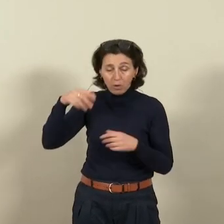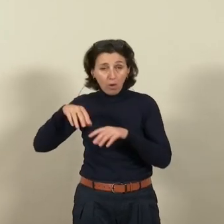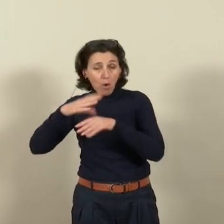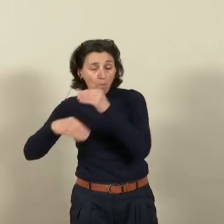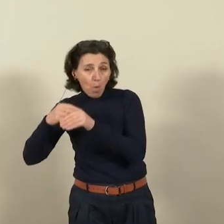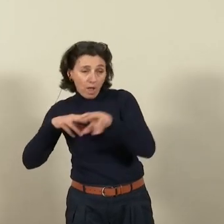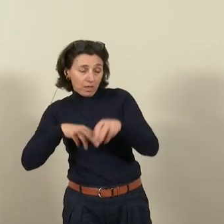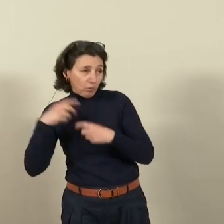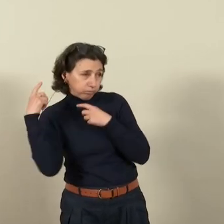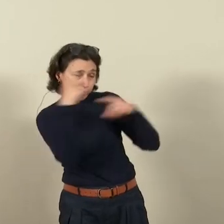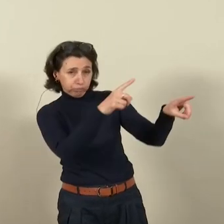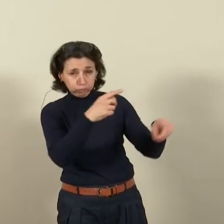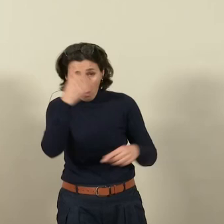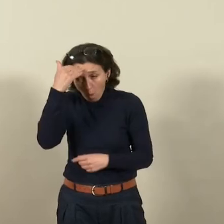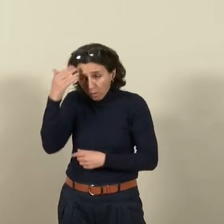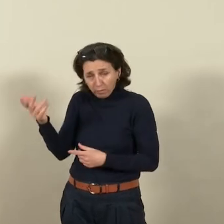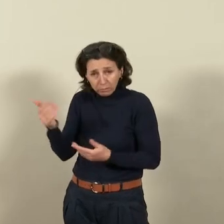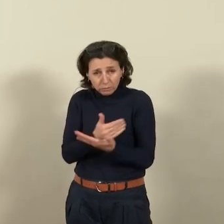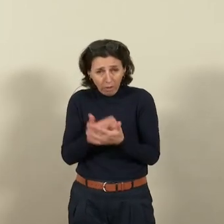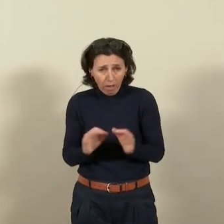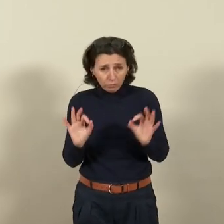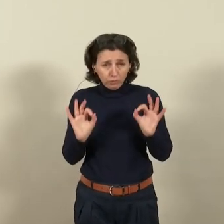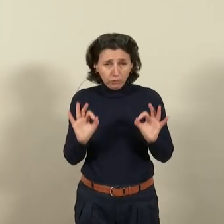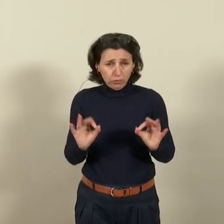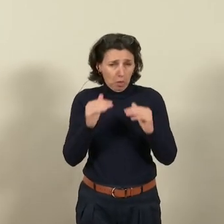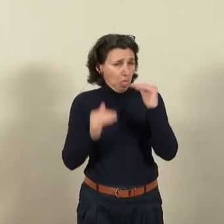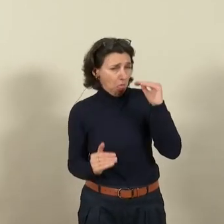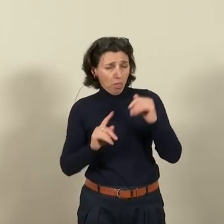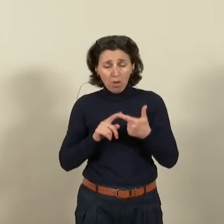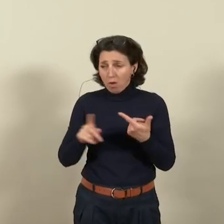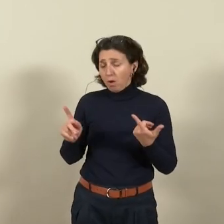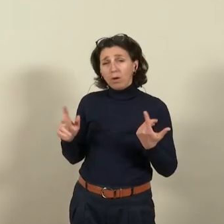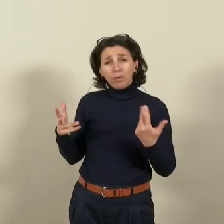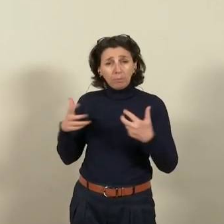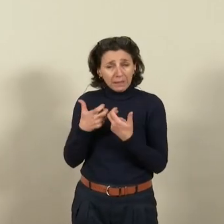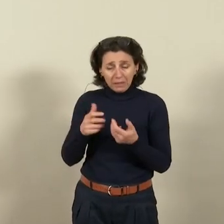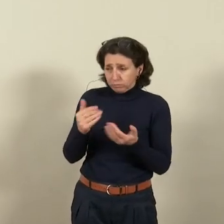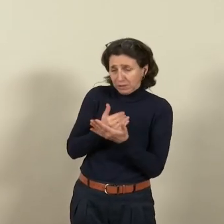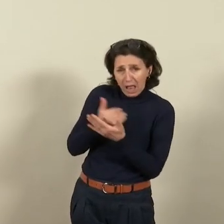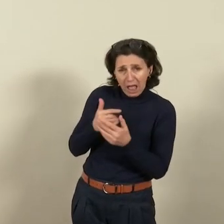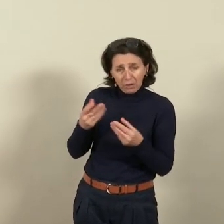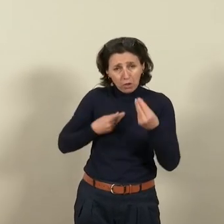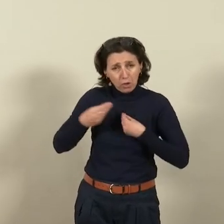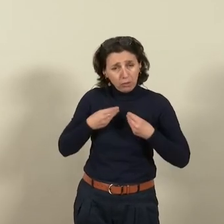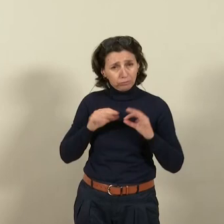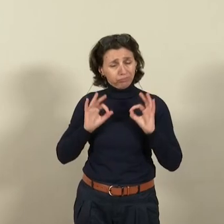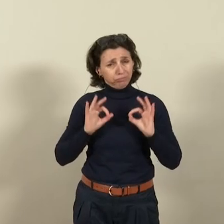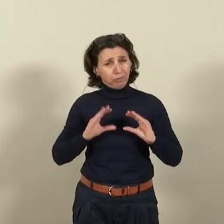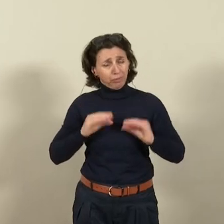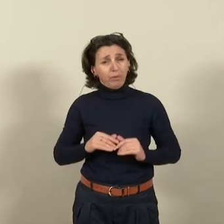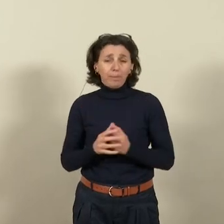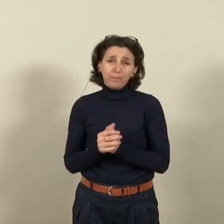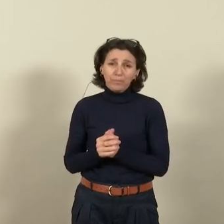revenu digne des prix rémunérateurs garantissant l'avenir de leur métier et des filières ça c'était pour premier